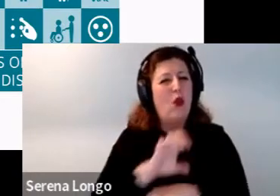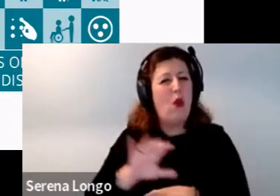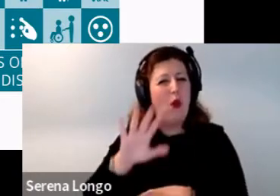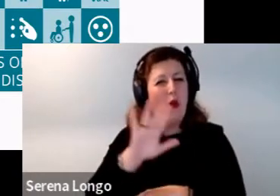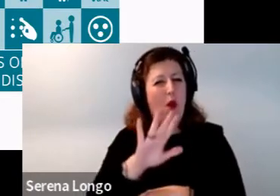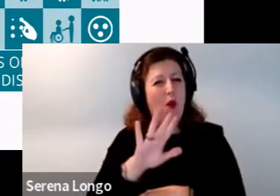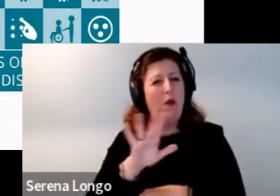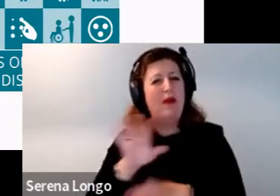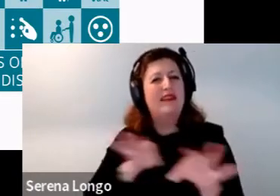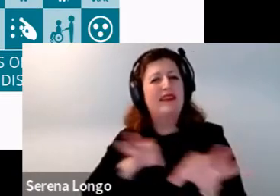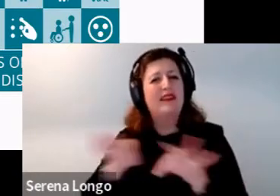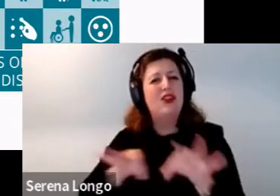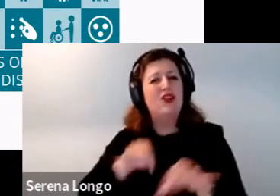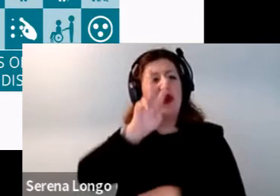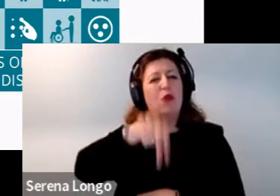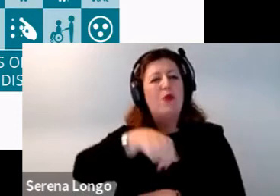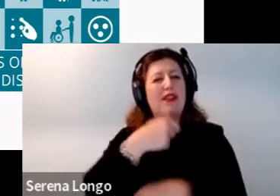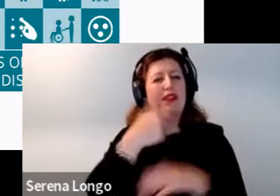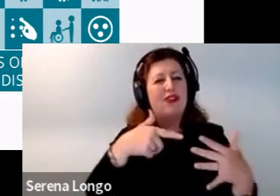strategia